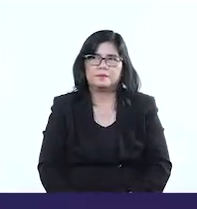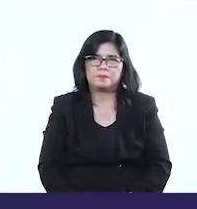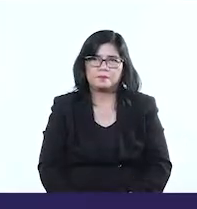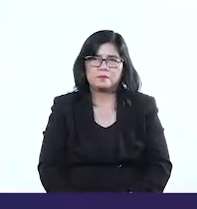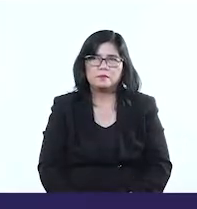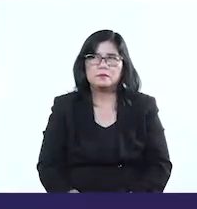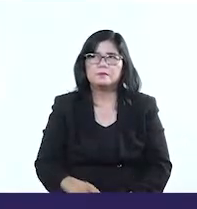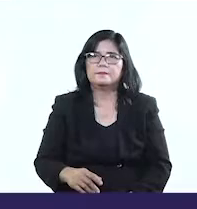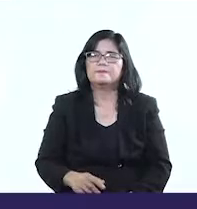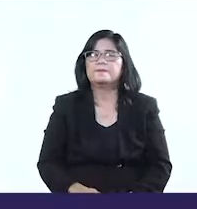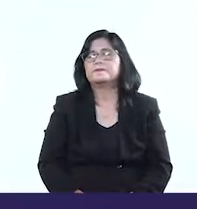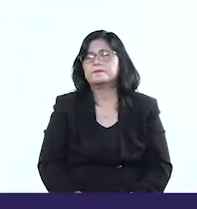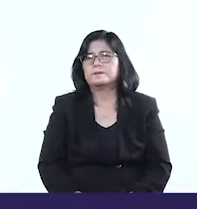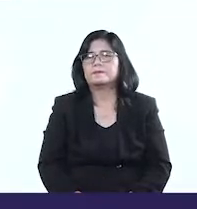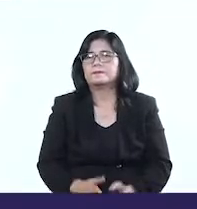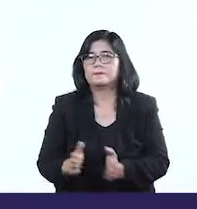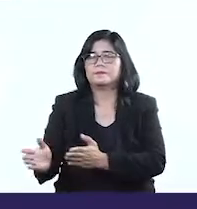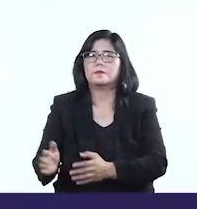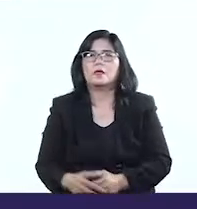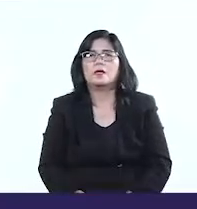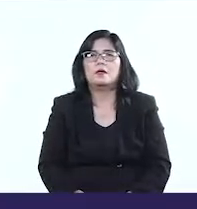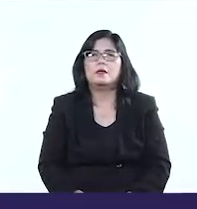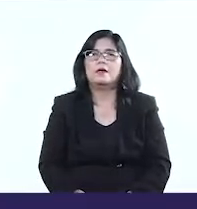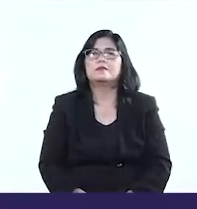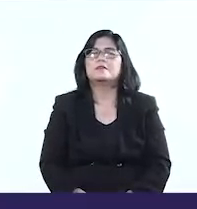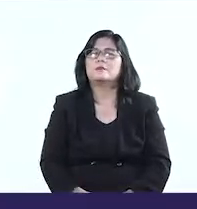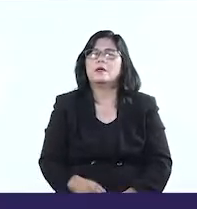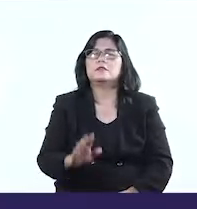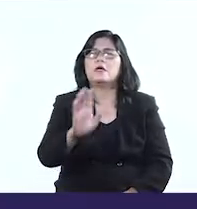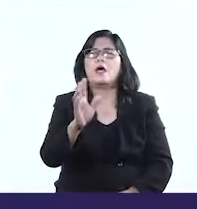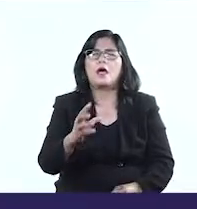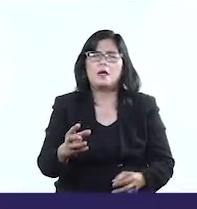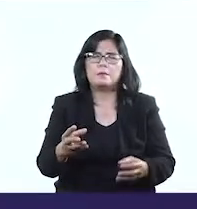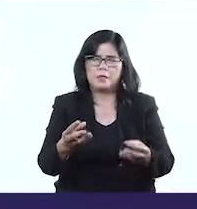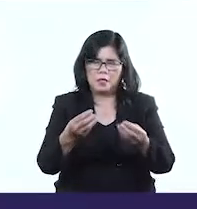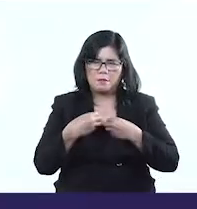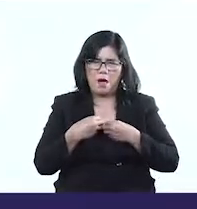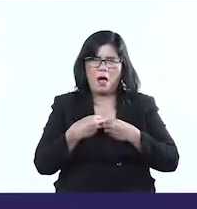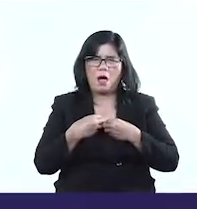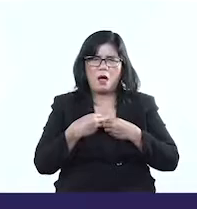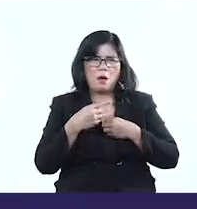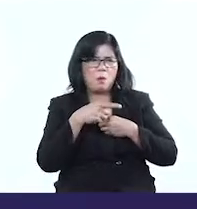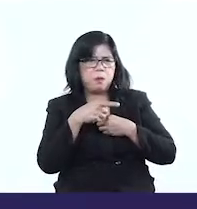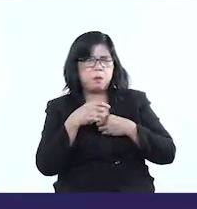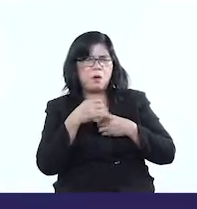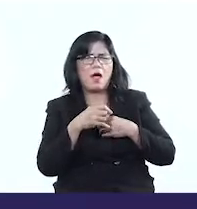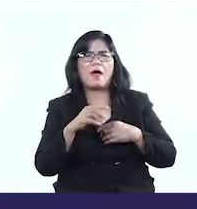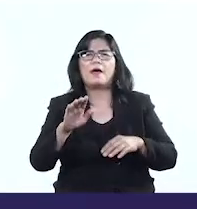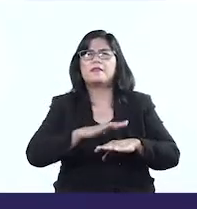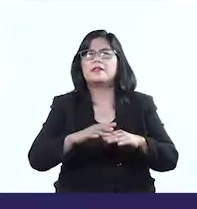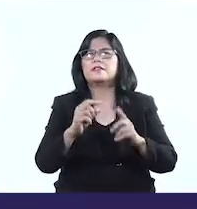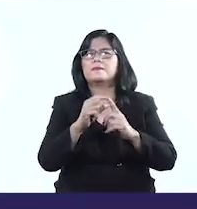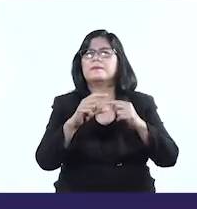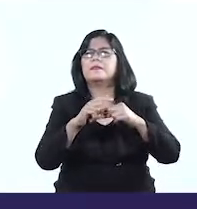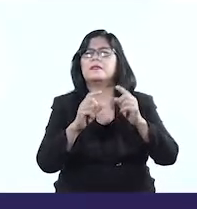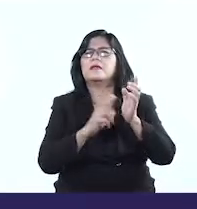selanjutnya klik ke-19 Jangan engkau menerima tuduhan atas seorang peratua kecuali kode dukung